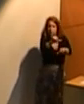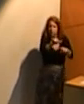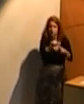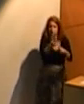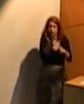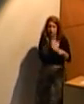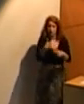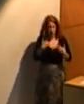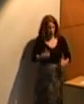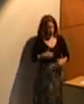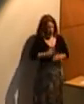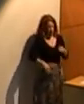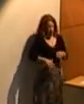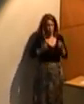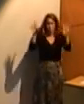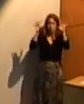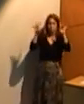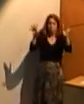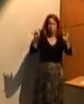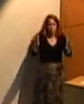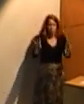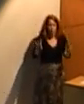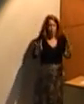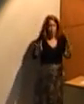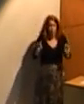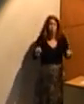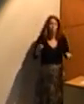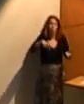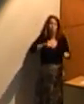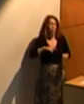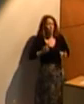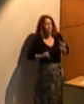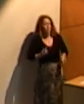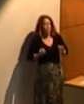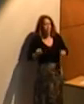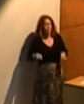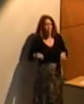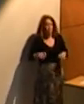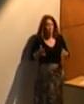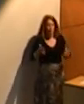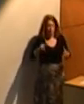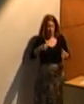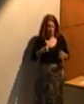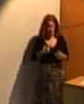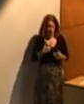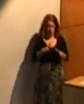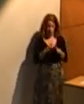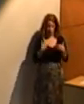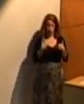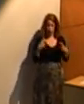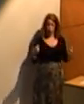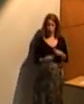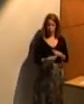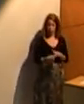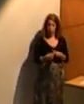et on peut le refuser mais je crois que ça amène à des déceptions toujours aussi haut aussi forte